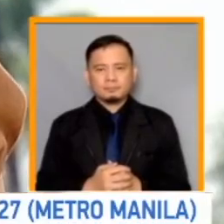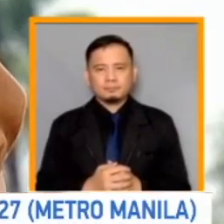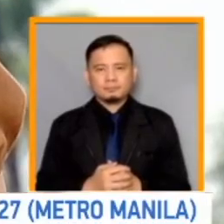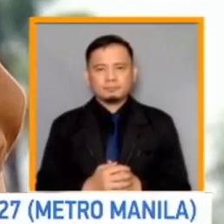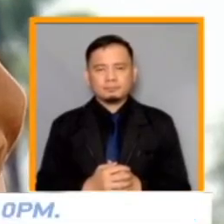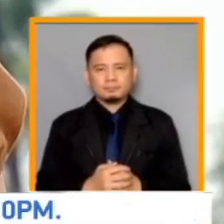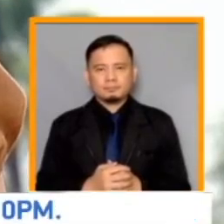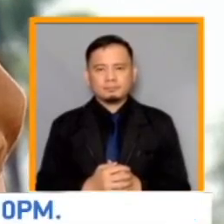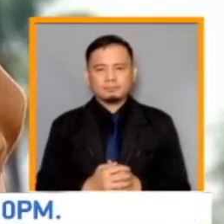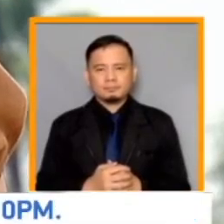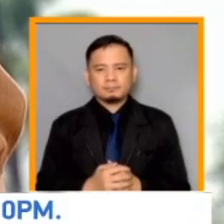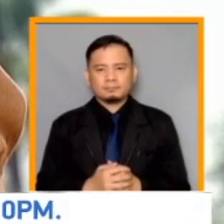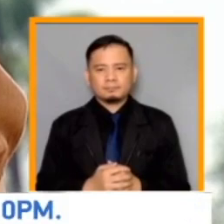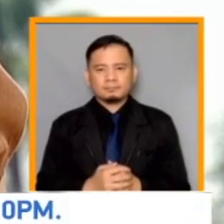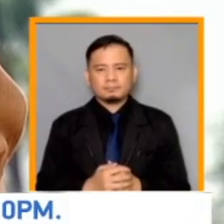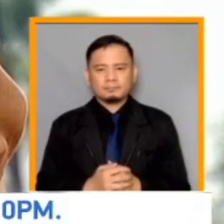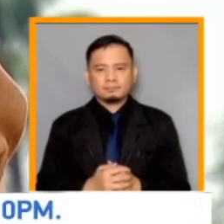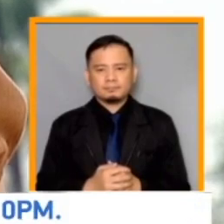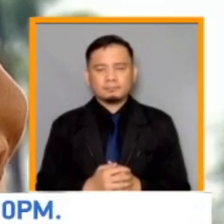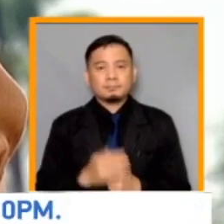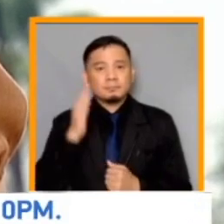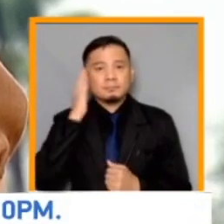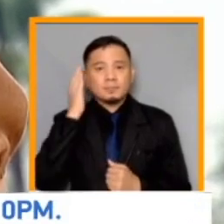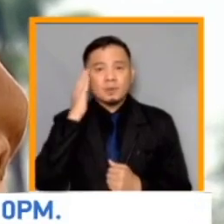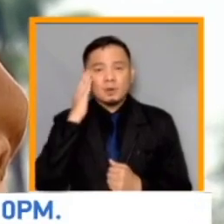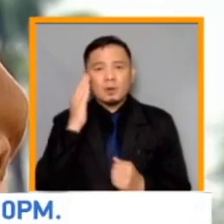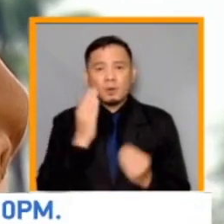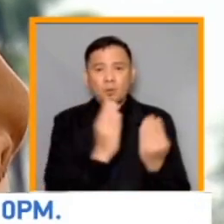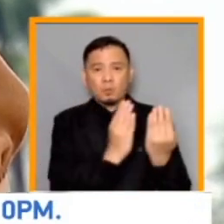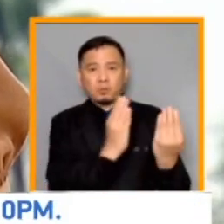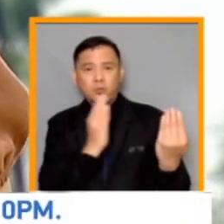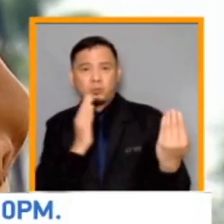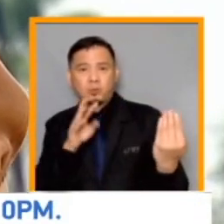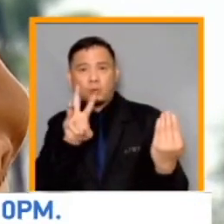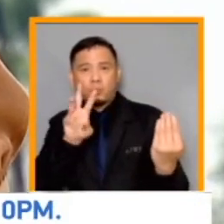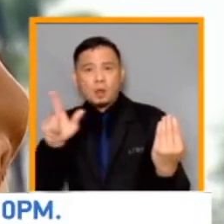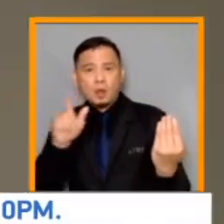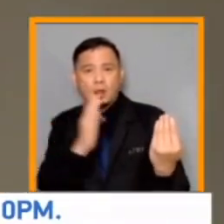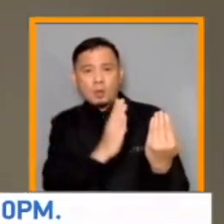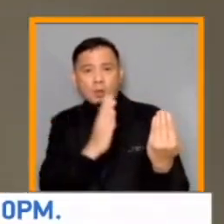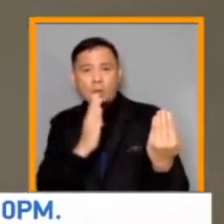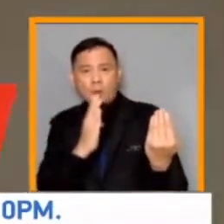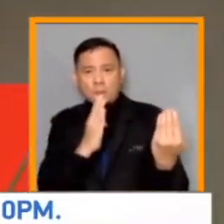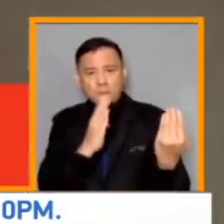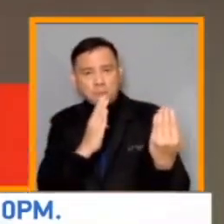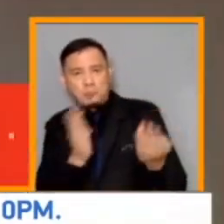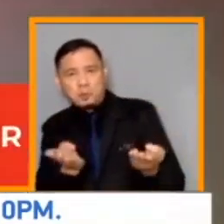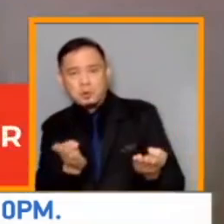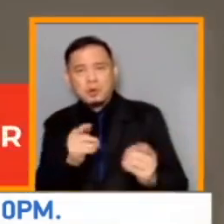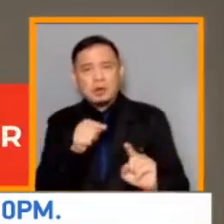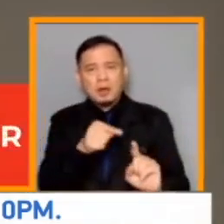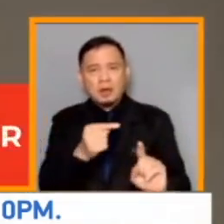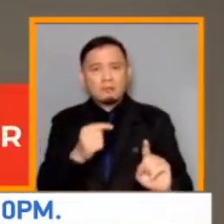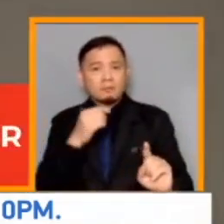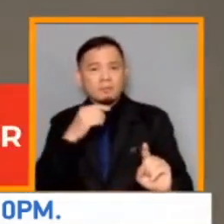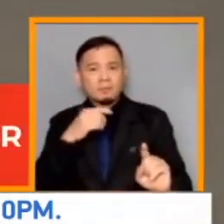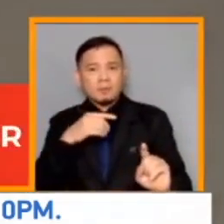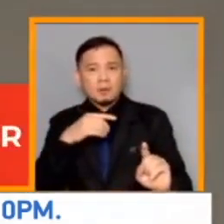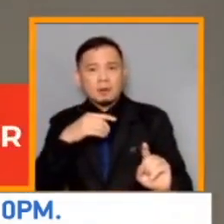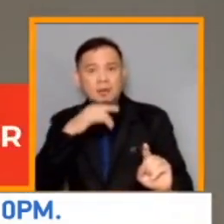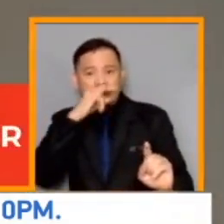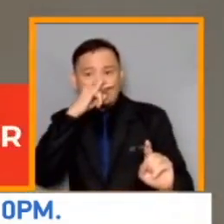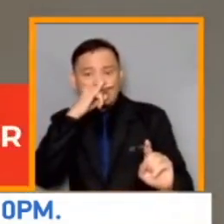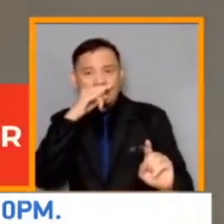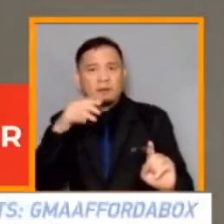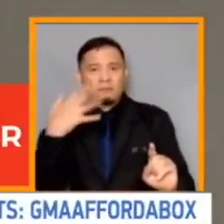Natabunan ng gumuhong pader ang isang bata sa Panacan, Davao City. Sa video kuha ni Darlene Gonzalez, nakadapa ang 7 taong gulang